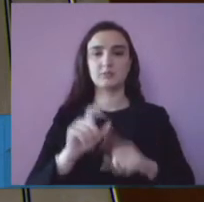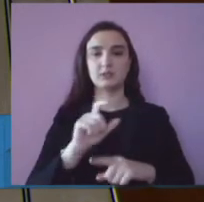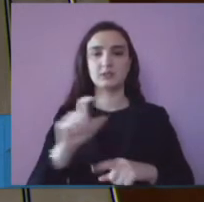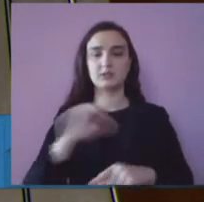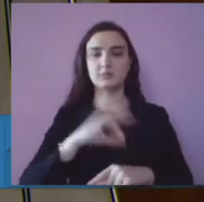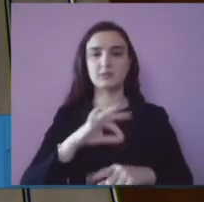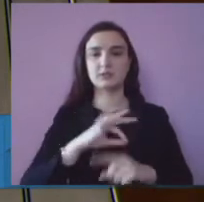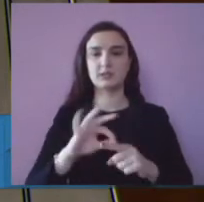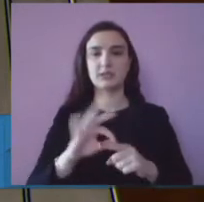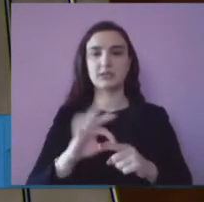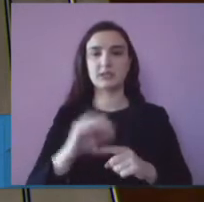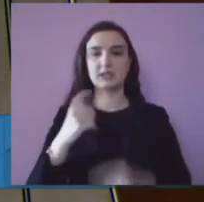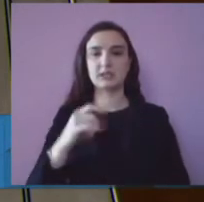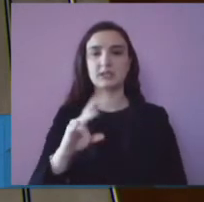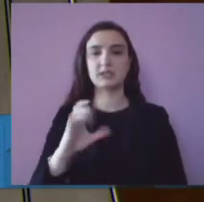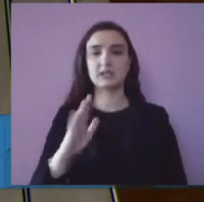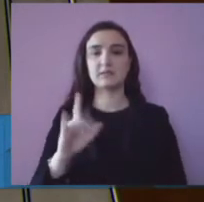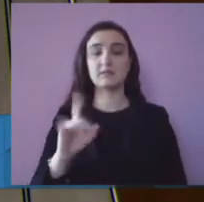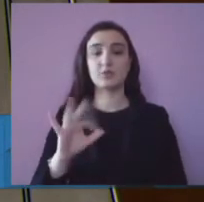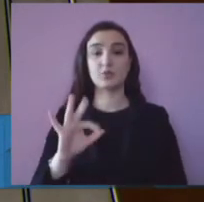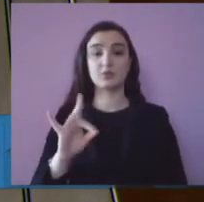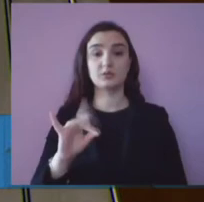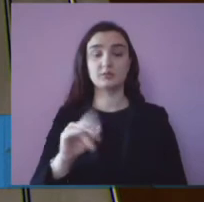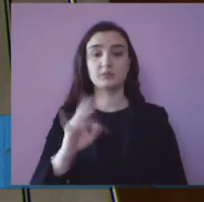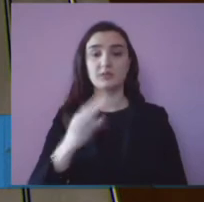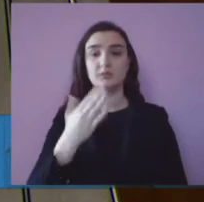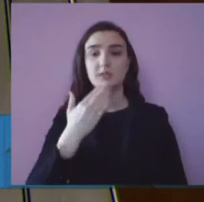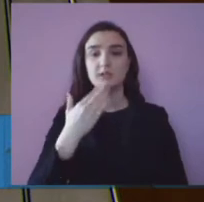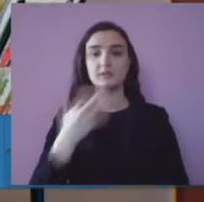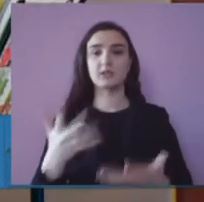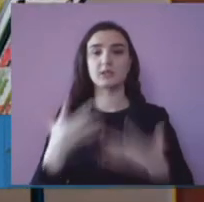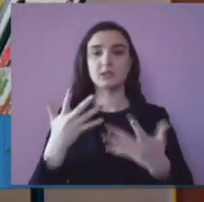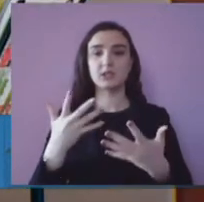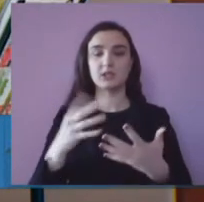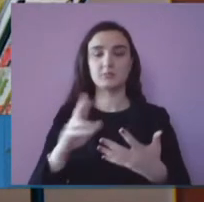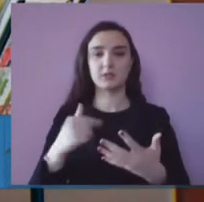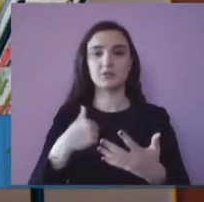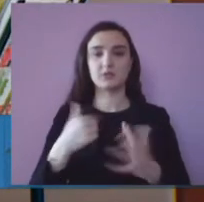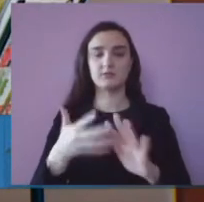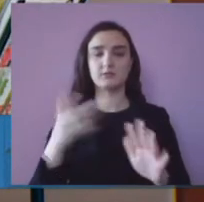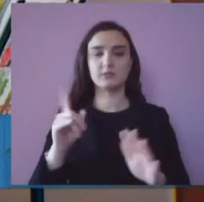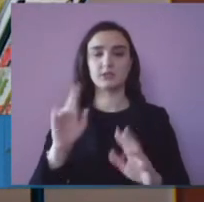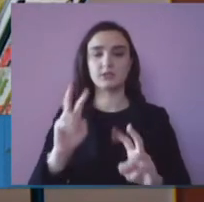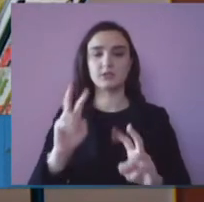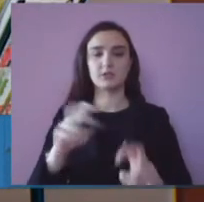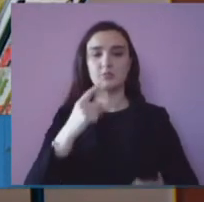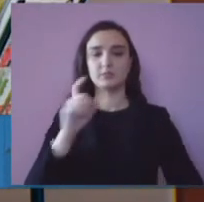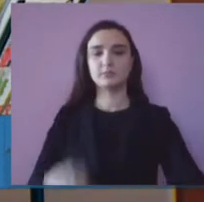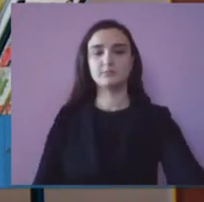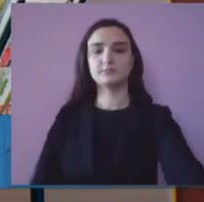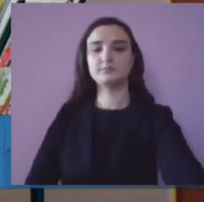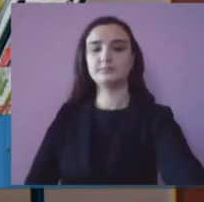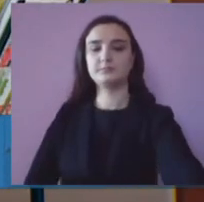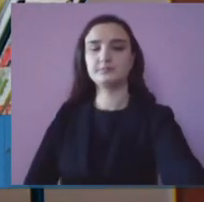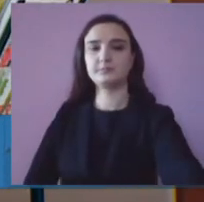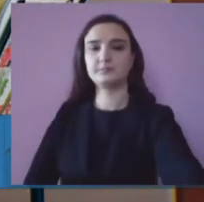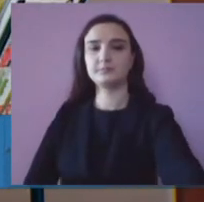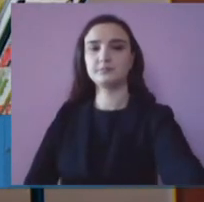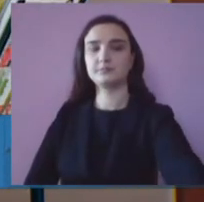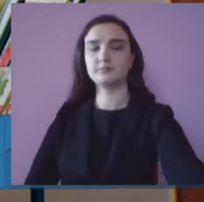მაქვს ხედელობაში, მაგრამ მარტივად გასაგებია და ჩვენ ხვდებით, რას გულისხმობს ჩვენი მაყურებელი. შეკითხვა გასაგებია. დიდი